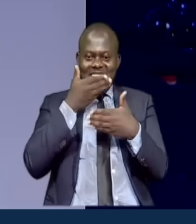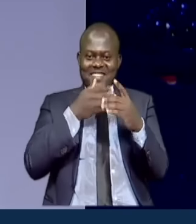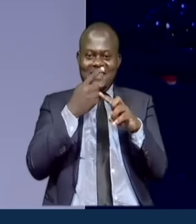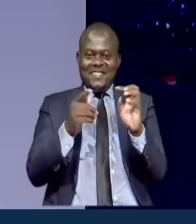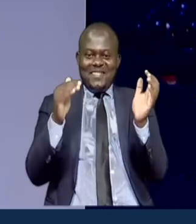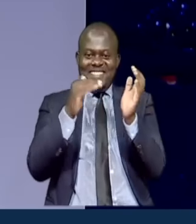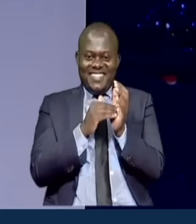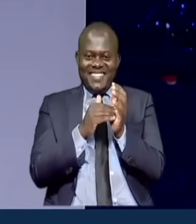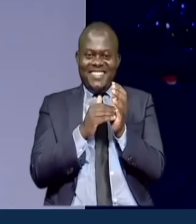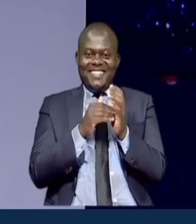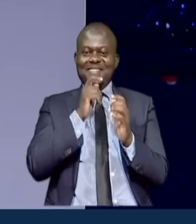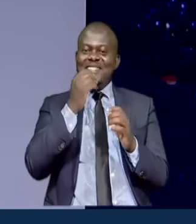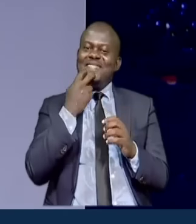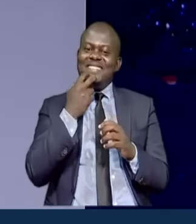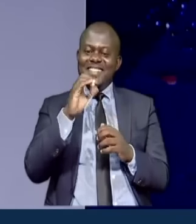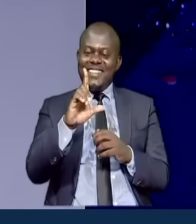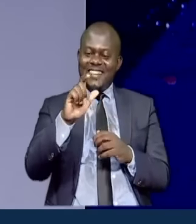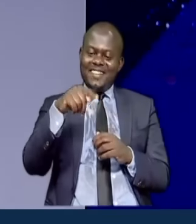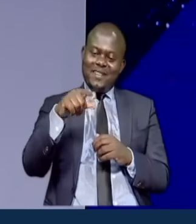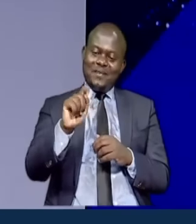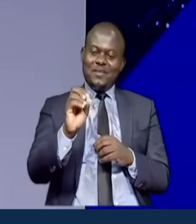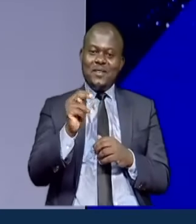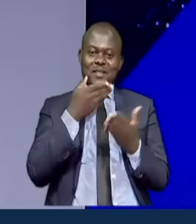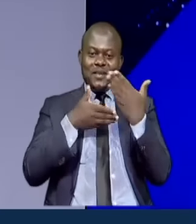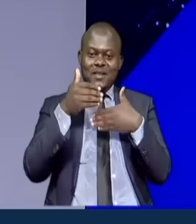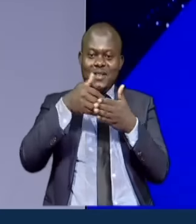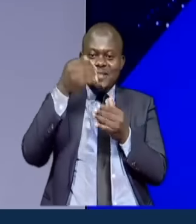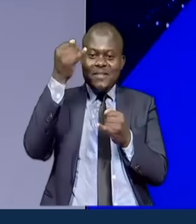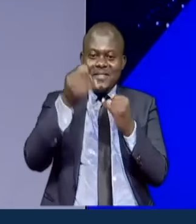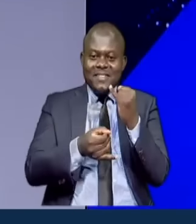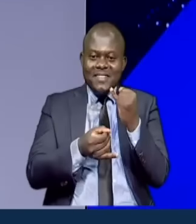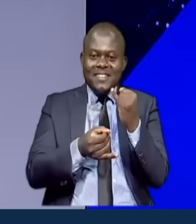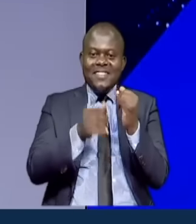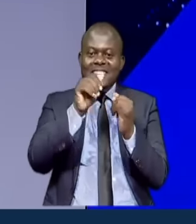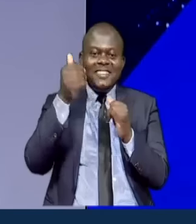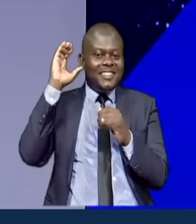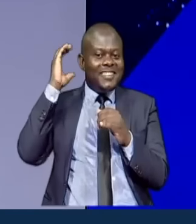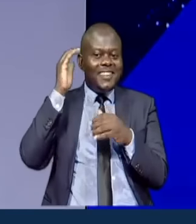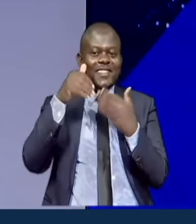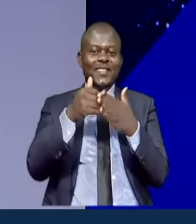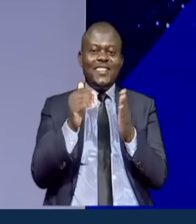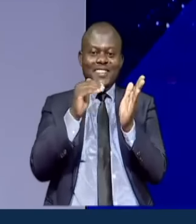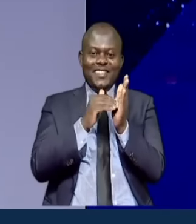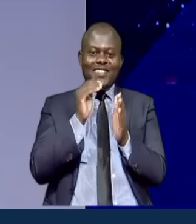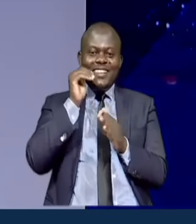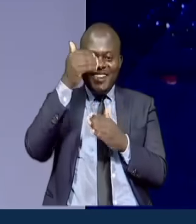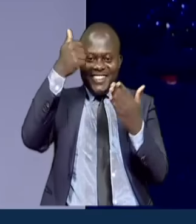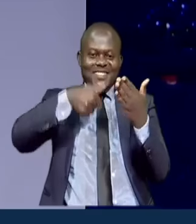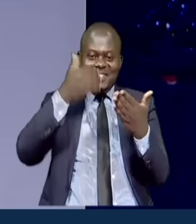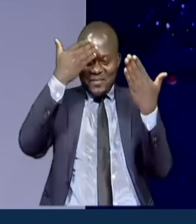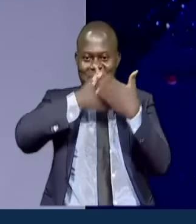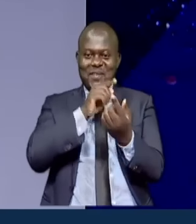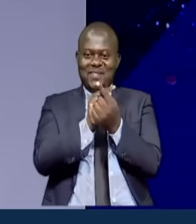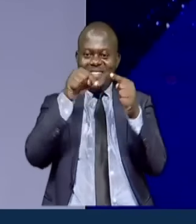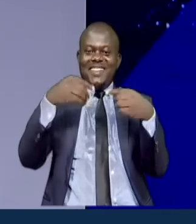ariko twaganiriye n'umunyarwenya Clapton Kibonge. Reka tuganire ku musozo andi makuru nakagaruka ejo nimugoroba duhurire